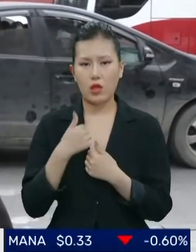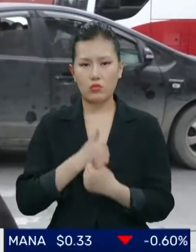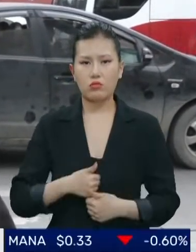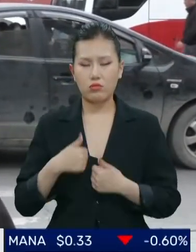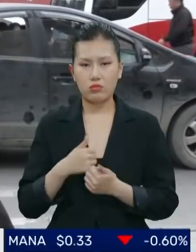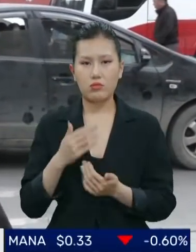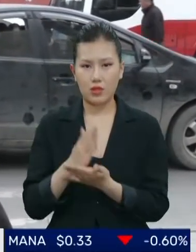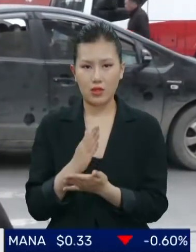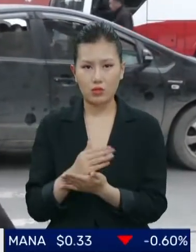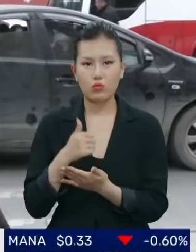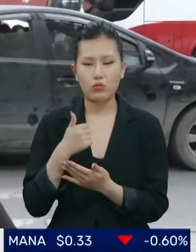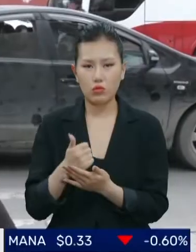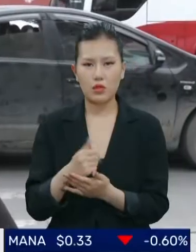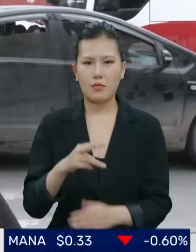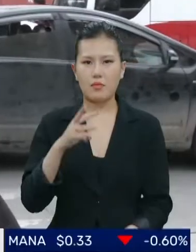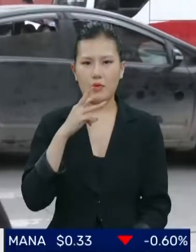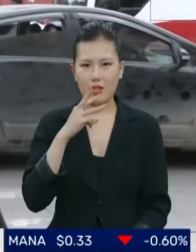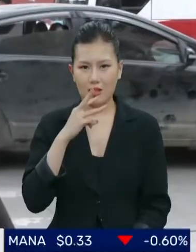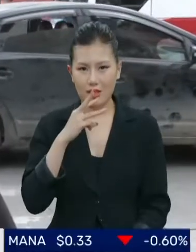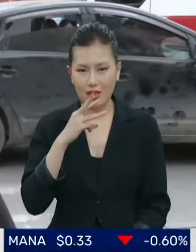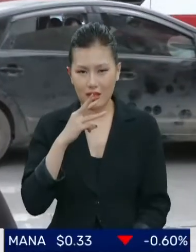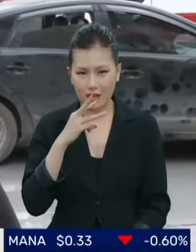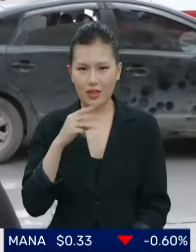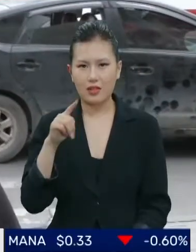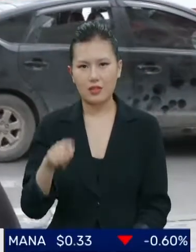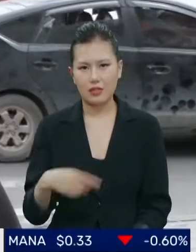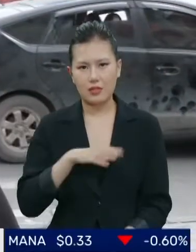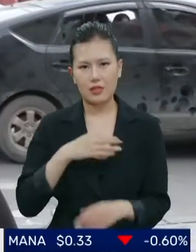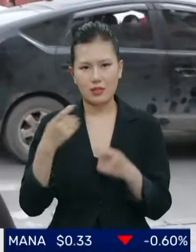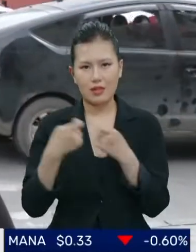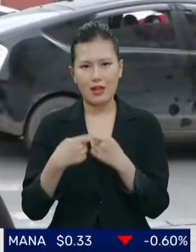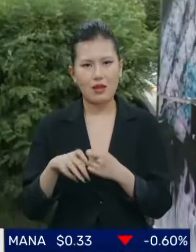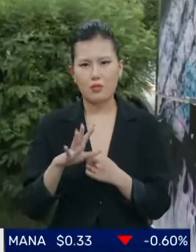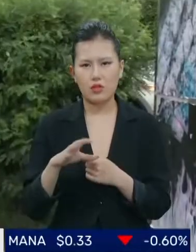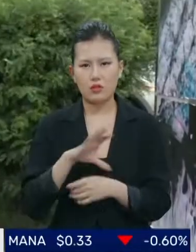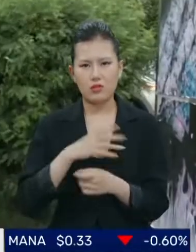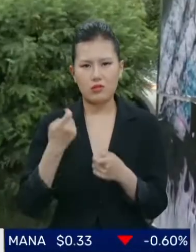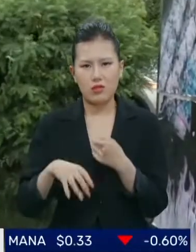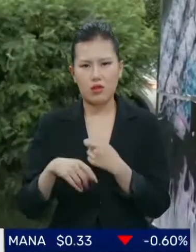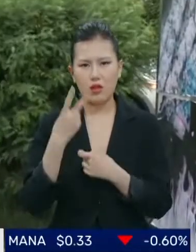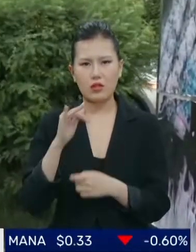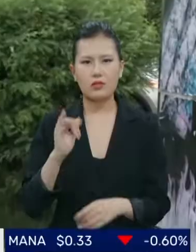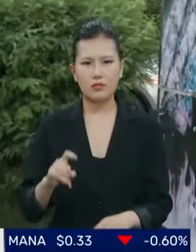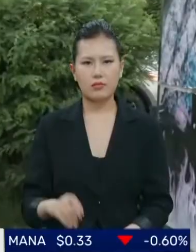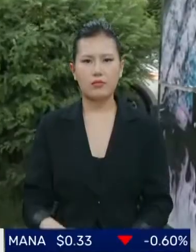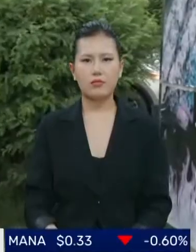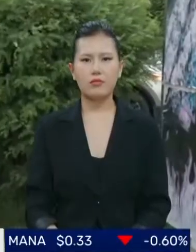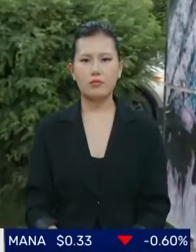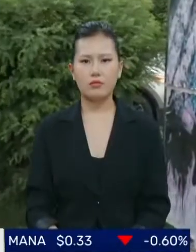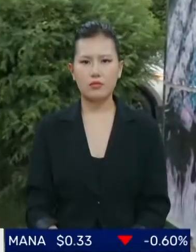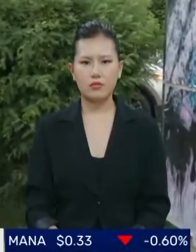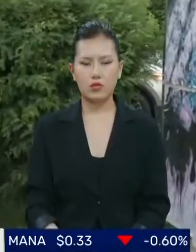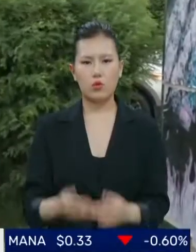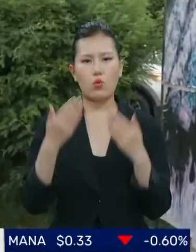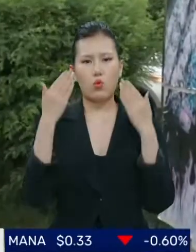тэр мэдээлэл болгон одоо миний сэтгэл санаанд бол хүрхгүй тал руугаа их байгаа. Зүгээр л нэг жижигхан хурал нэг хэдэн хүн дуудаж